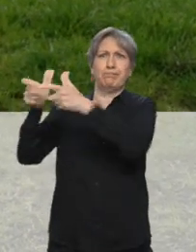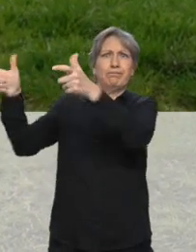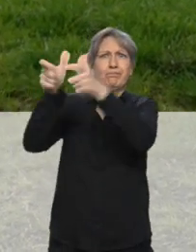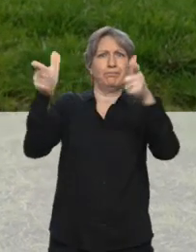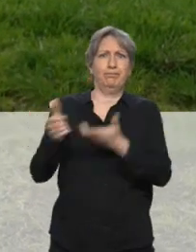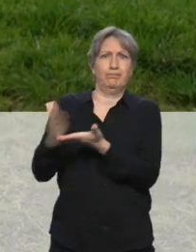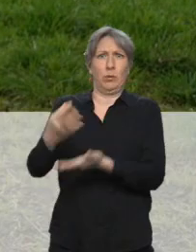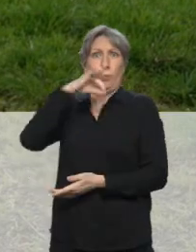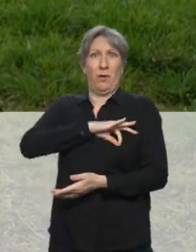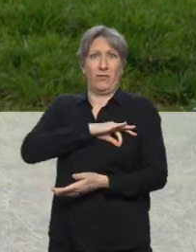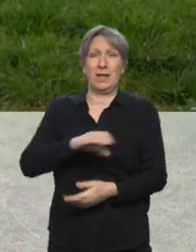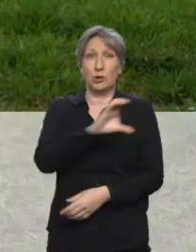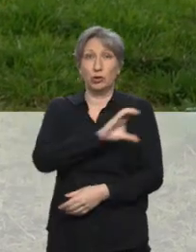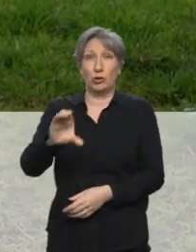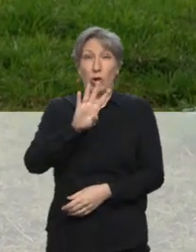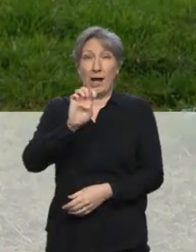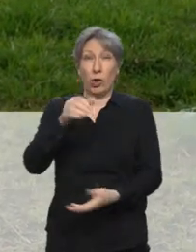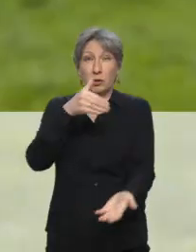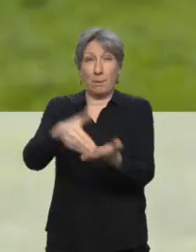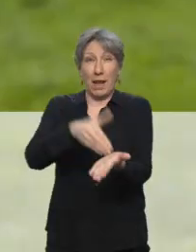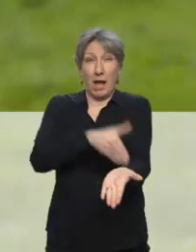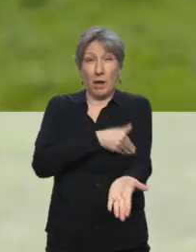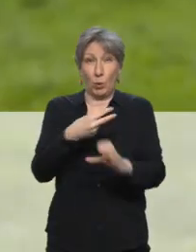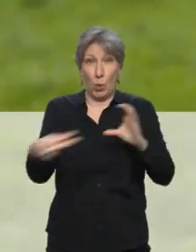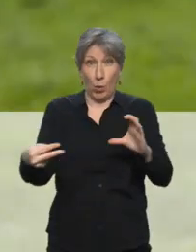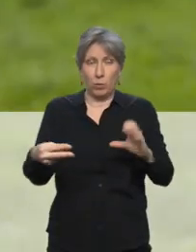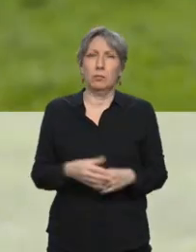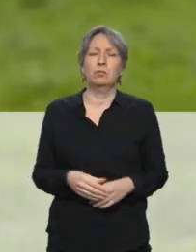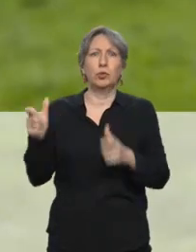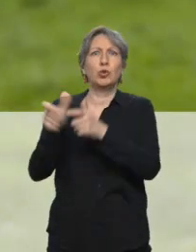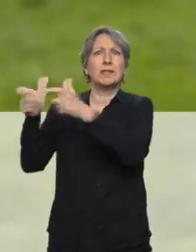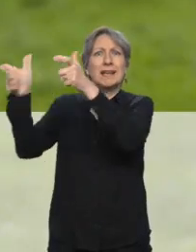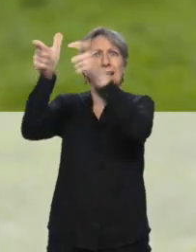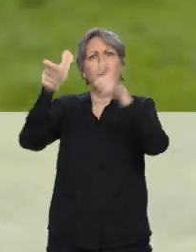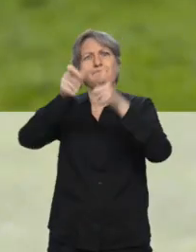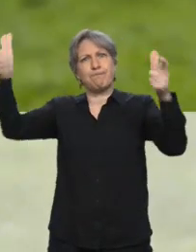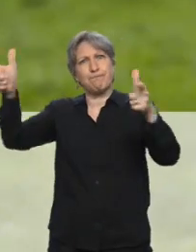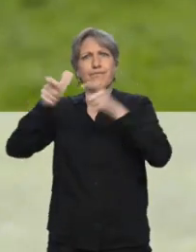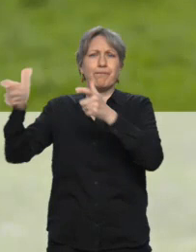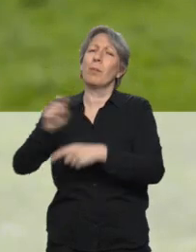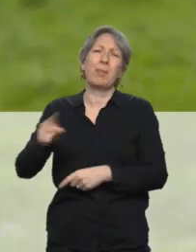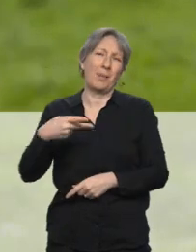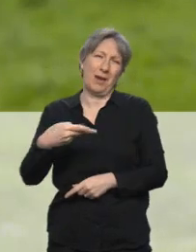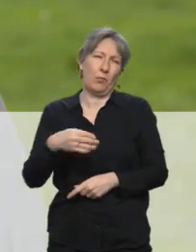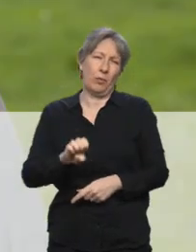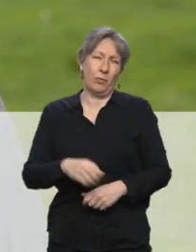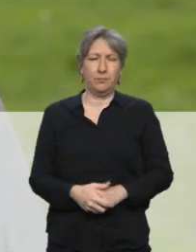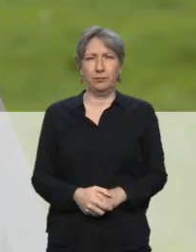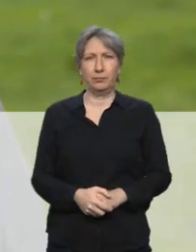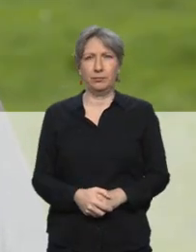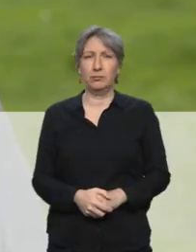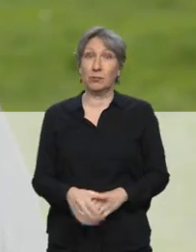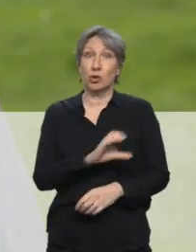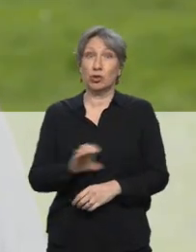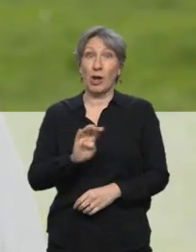sociétés non financières représentent 140 milliards d'euros. Et les sociétés non financières, ce sont les grosses boîtes, pas les PME. Avec